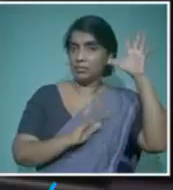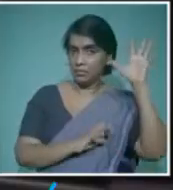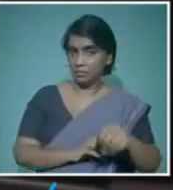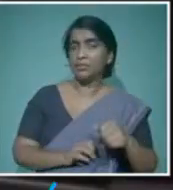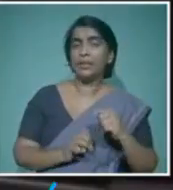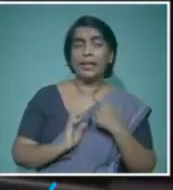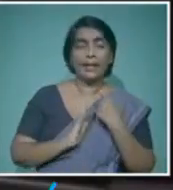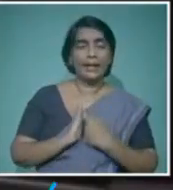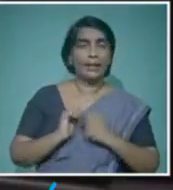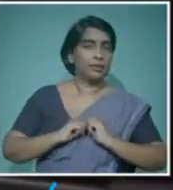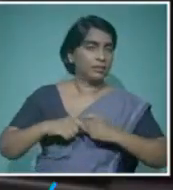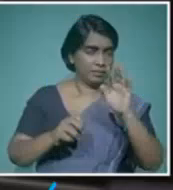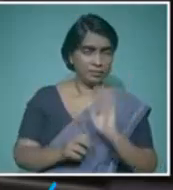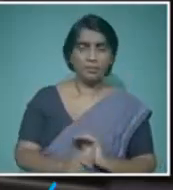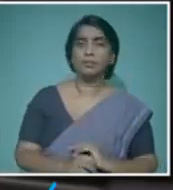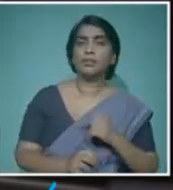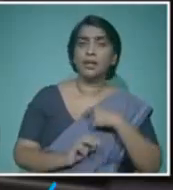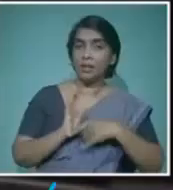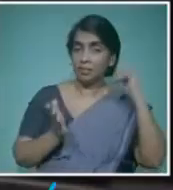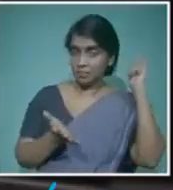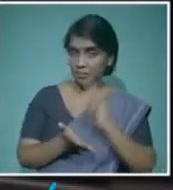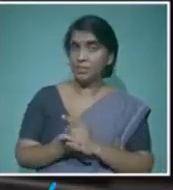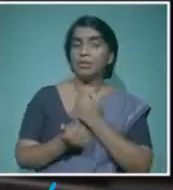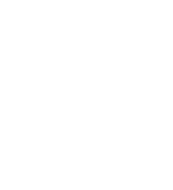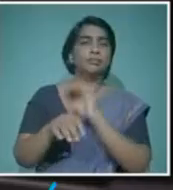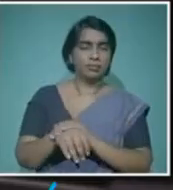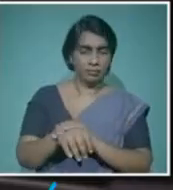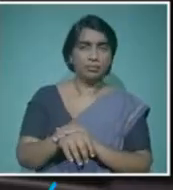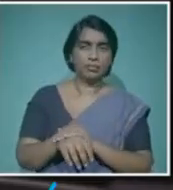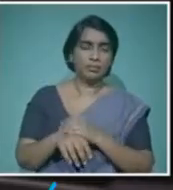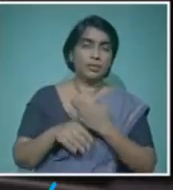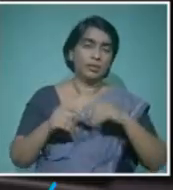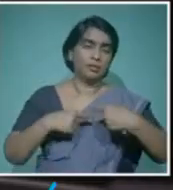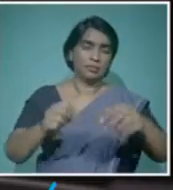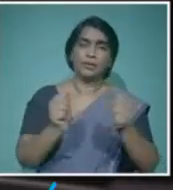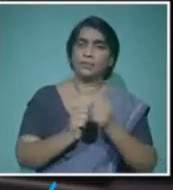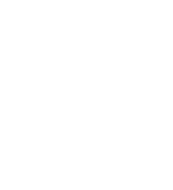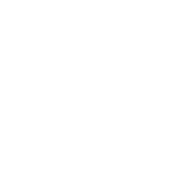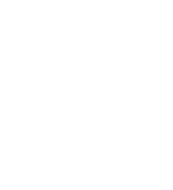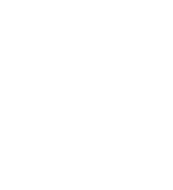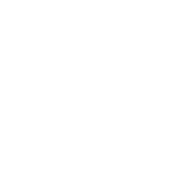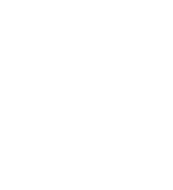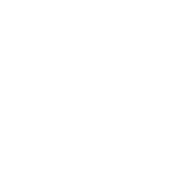ගේන්න නීතිමය කටයුතු දැන් ක්‍රියාත්මක කරගෙන යනවා ලංකාවට එනකොට ඔහු අත්අඩංගුවටගෙන ඉදිරි පරීක්ෂණ ක්‍රියාත්මක කරාවි